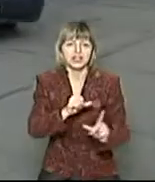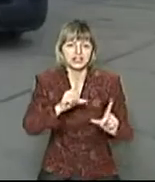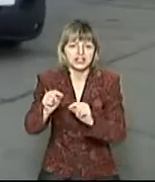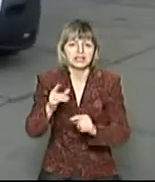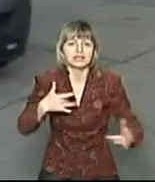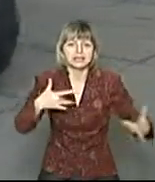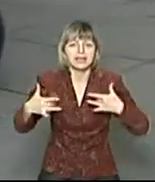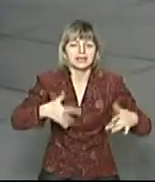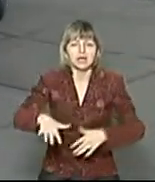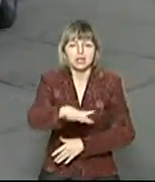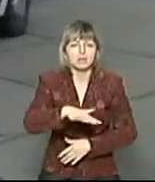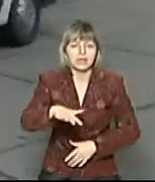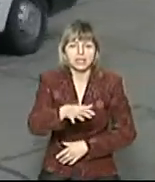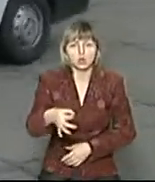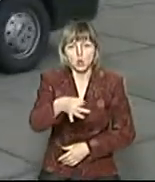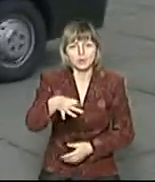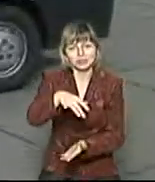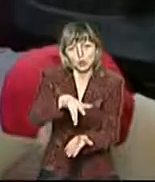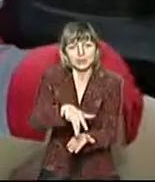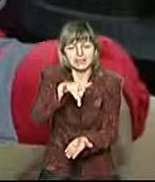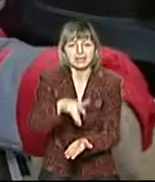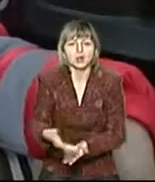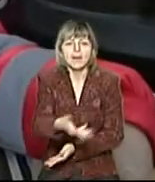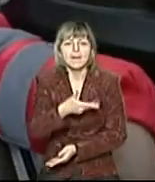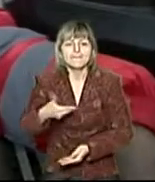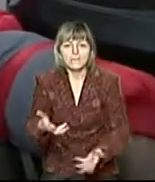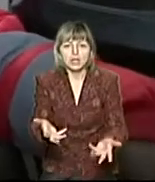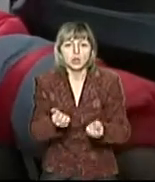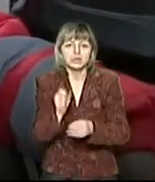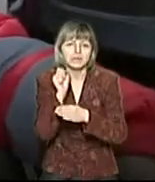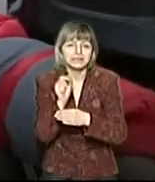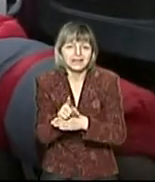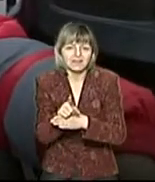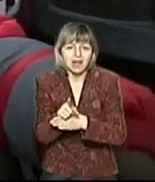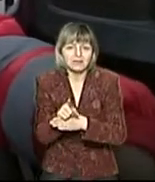на театральний майдан обласного центру. Ми отримали завдання